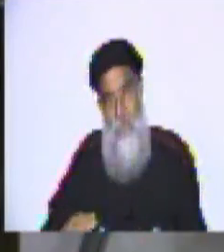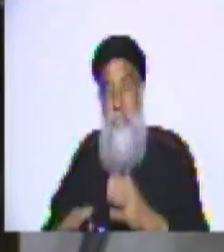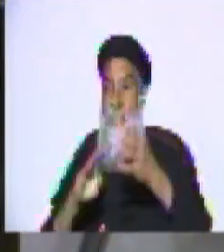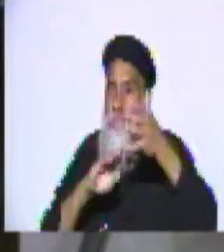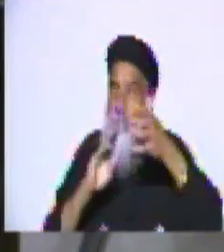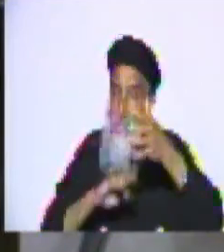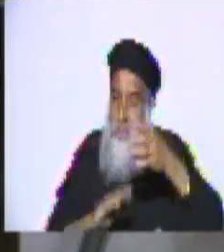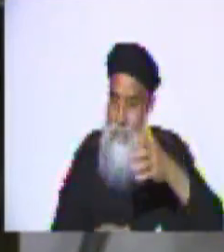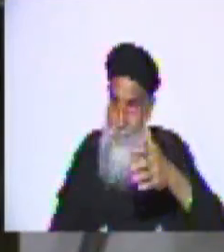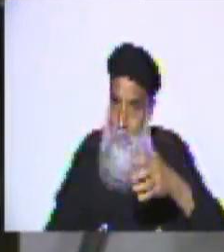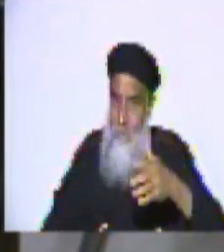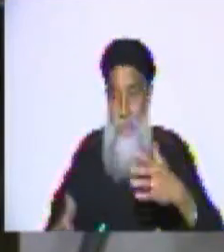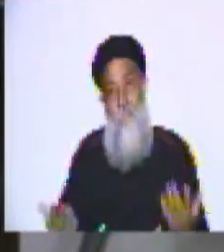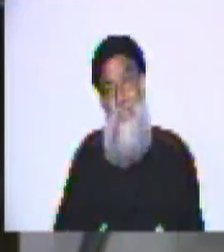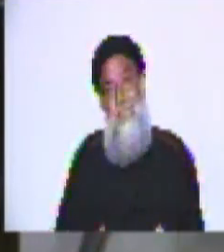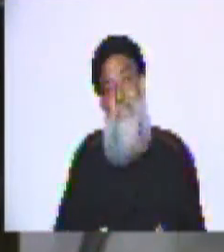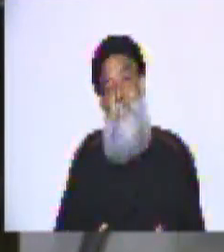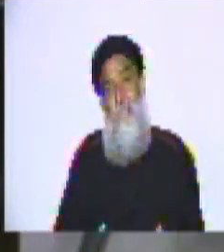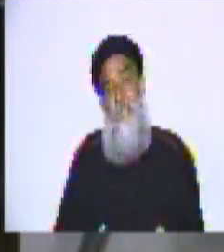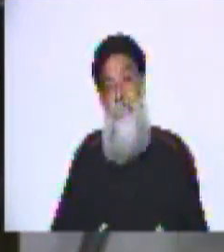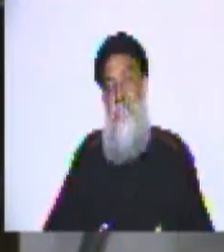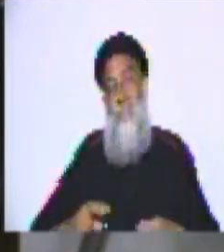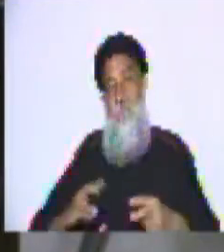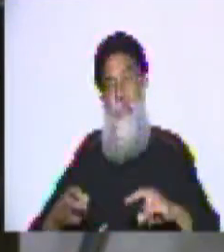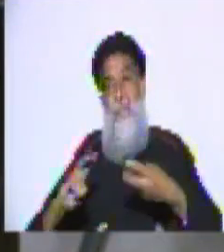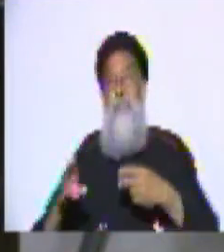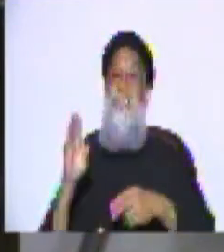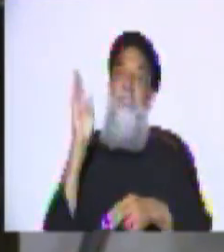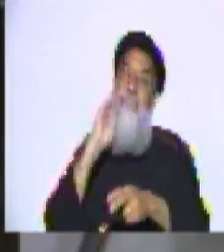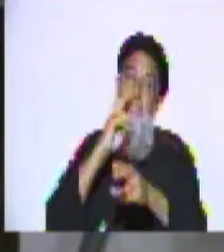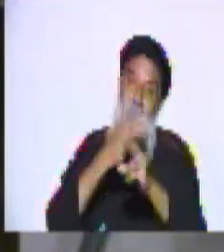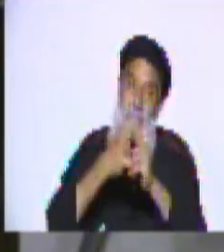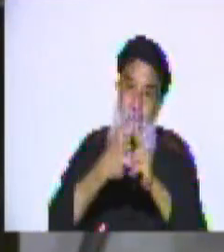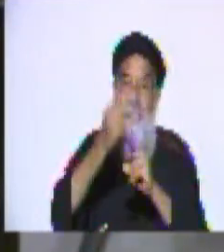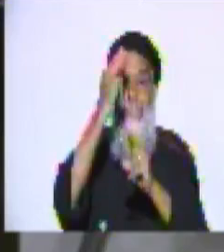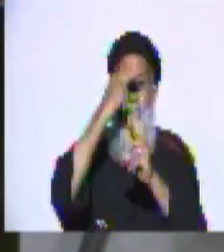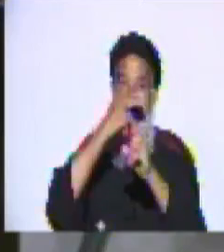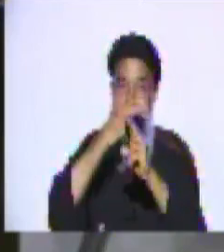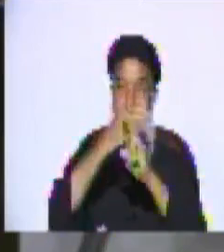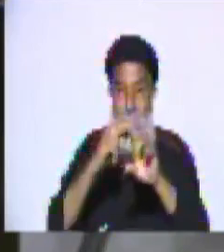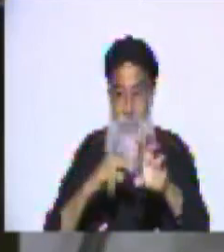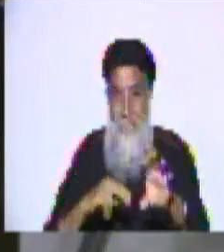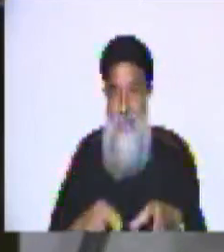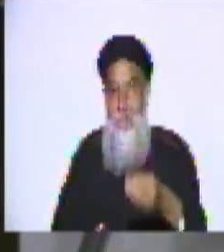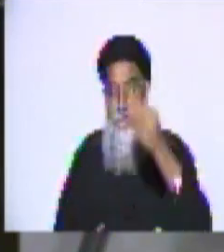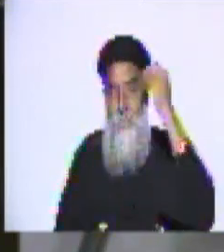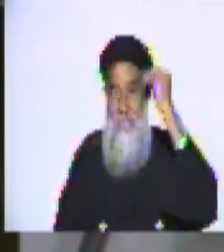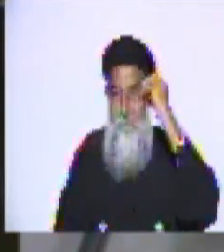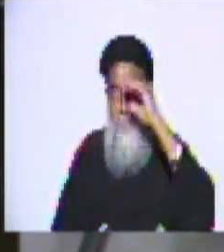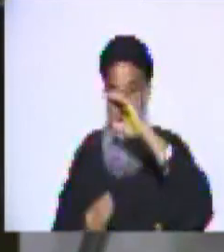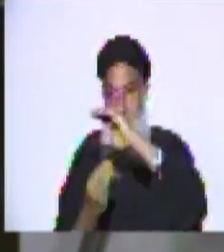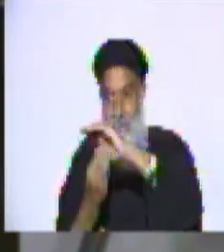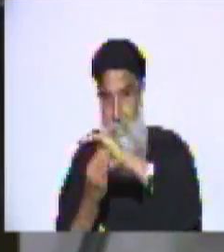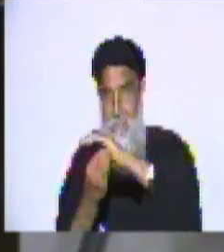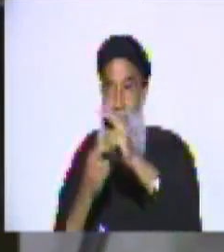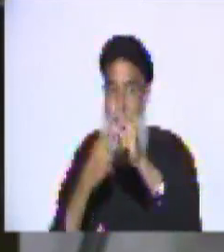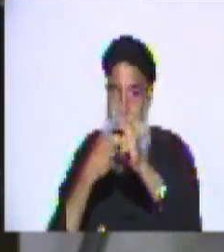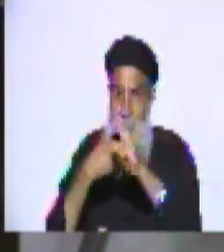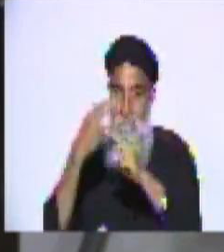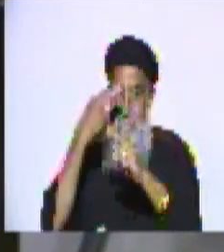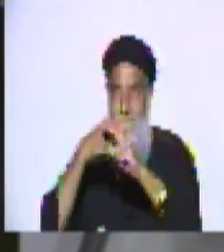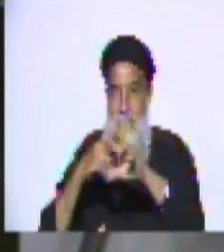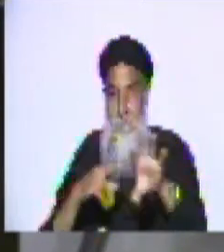يعني كل نوع يحتاج إلى طريقة لشرح العقيدة، بحيث الإنسان